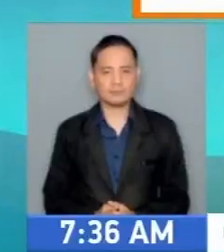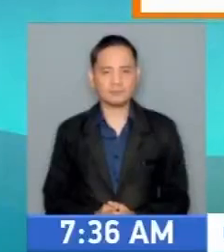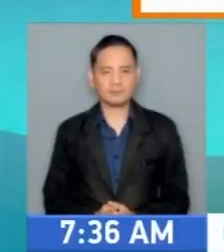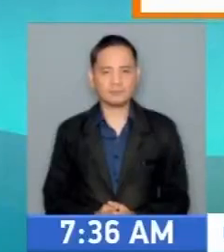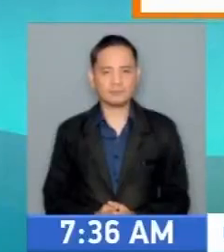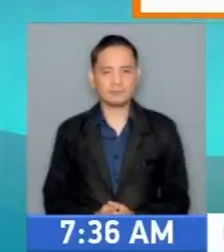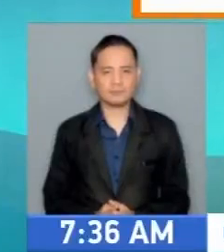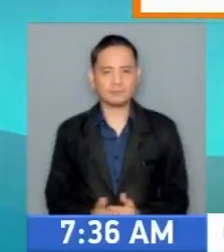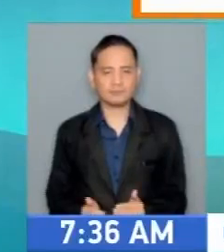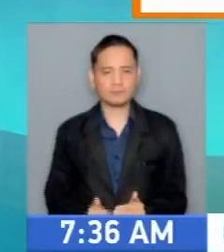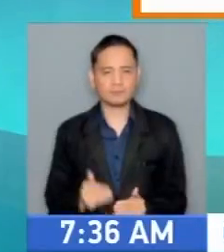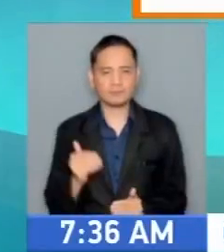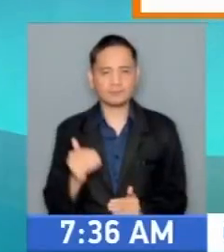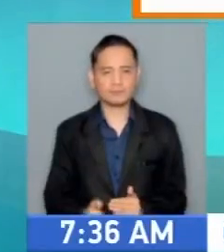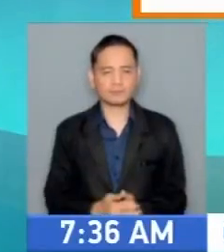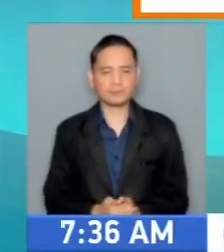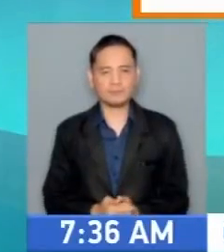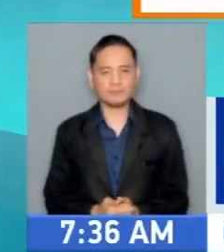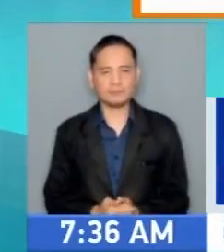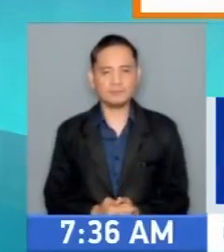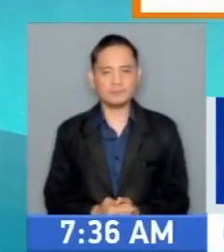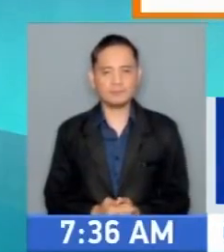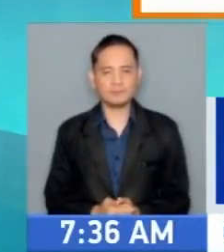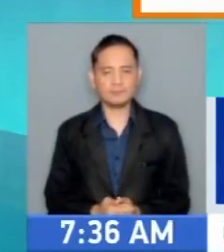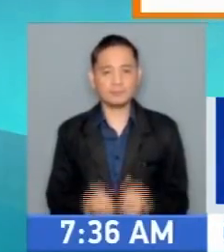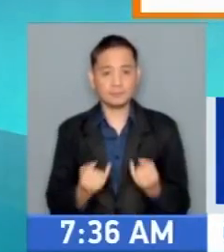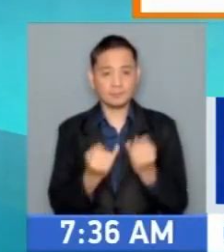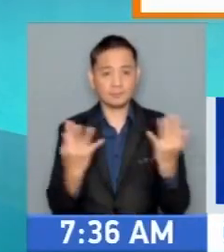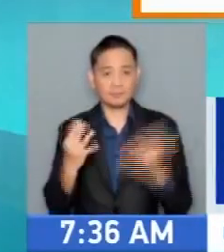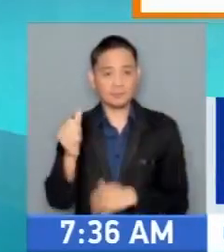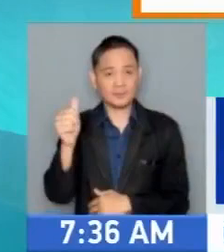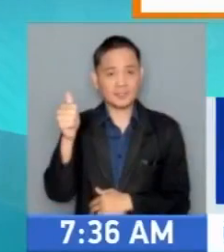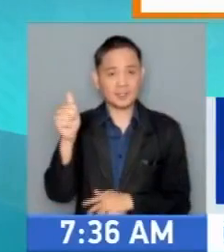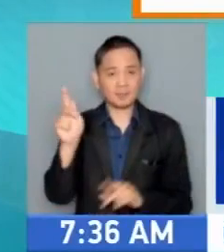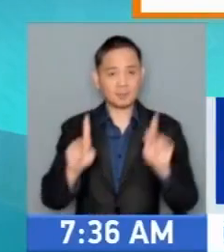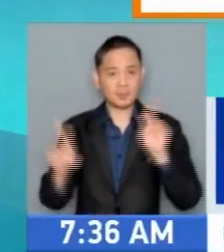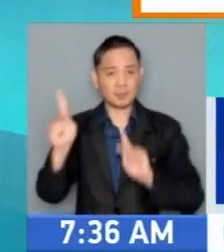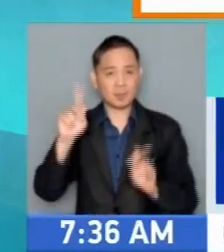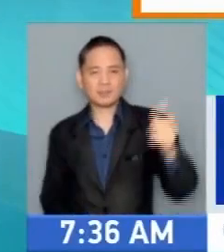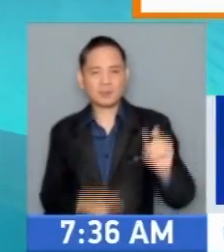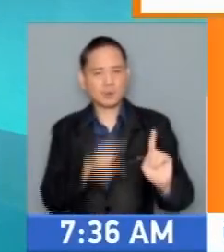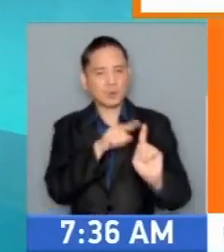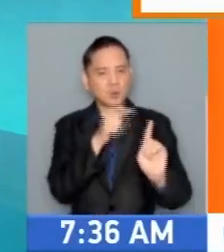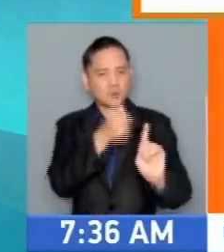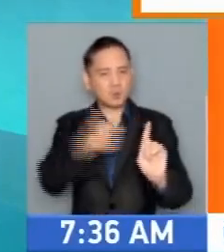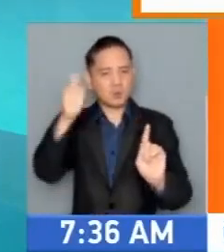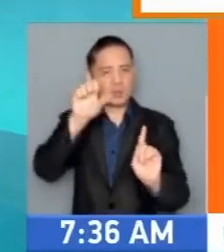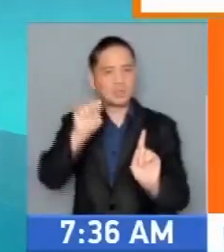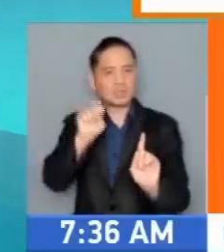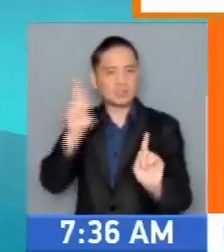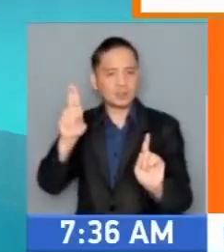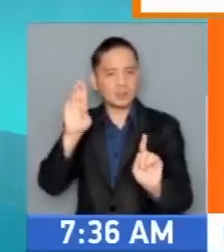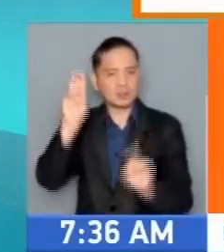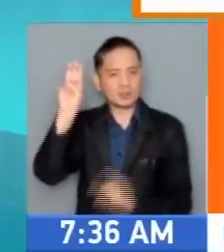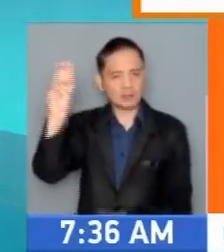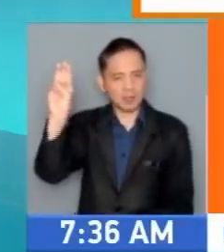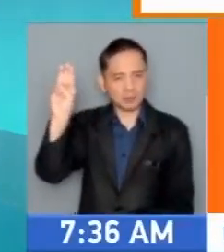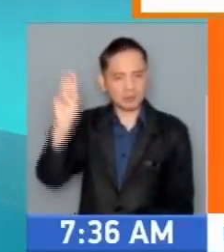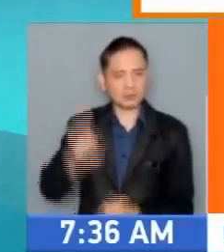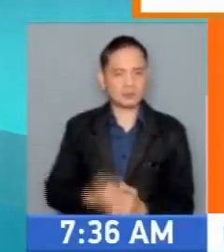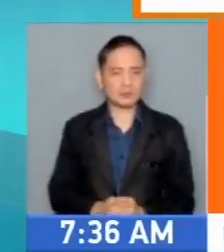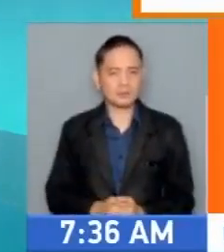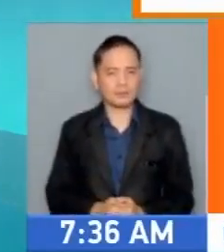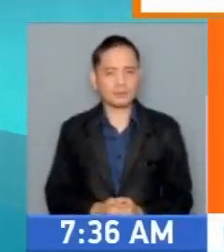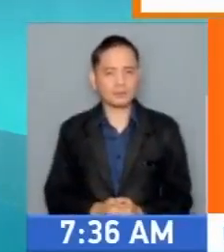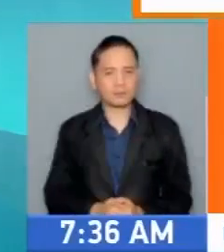Kinilala ang 10 scouts na nanalo sa 34th Search for 10 Outstanding Boy Scouts of the Philippines. Kabilang sa ginamit na kriteria sa